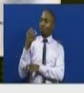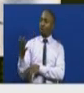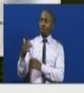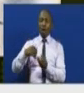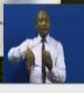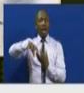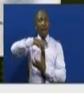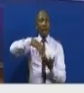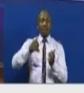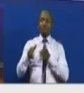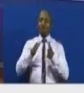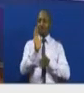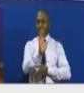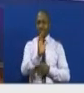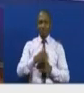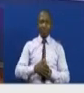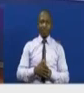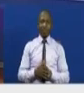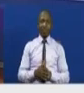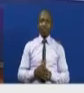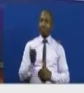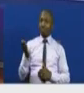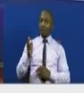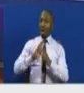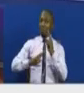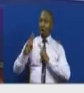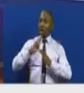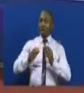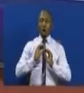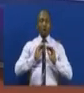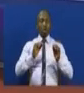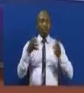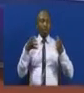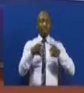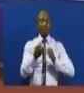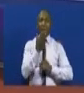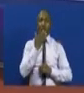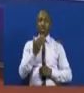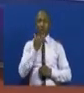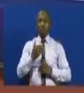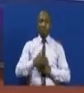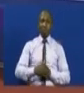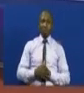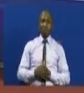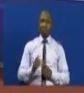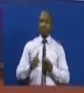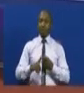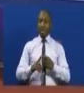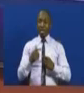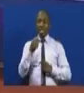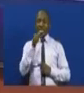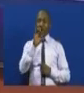mechi ambayo ni mahojiano kwa njia ya simu na kocha wa Mtibwa Sugar Zuberi Katwila kutoka jijini Dodoma. Shirikisho la soka hapa nchini